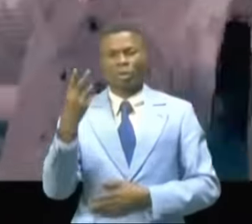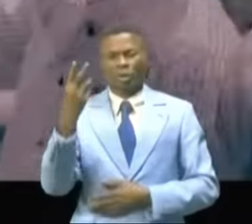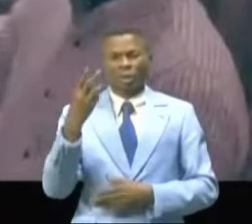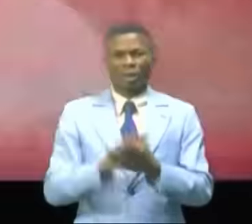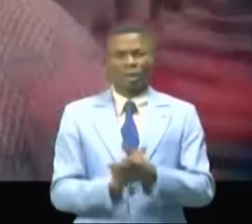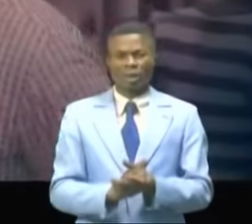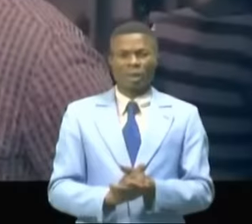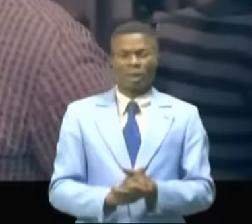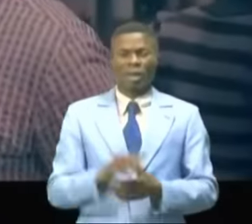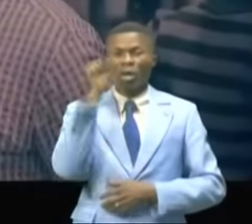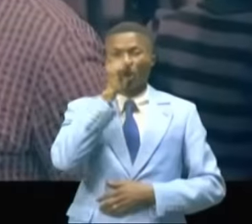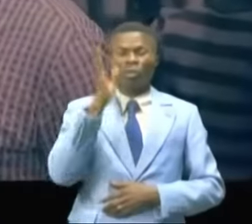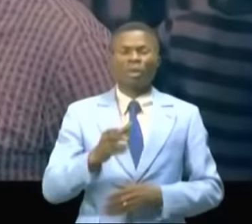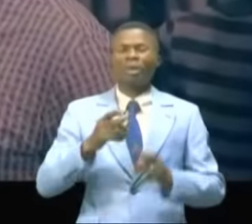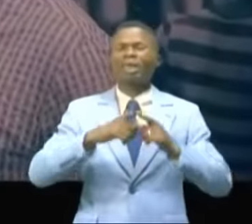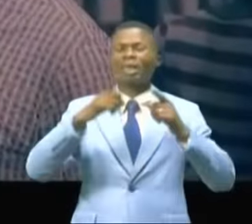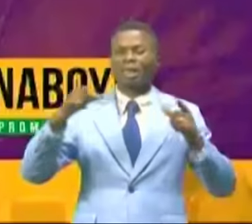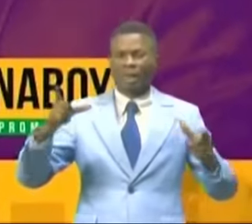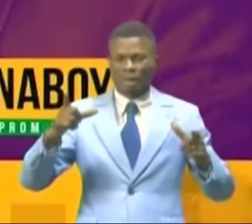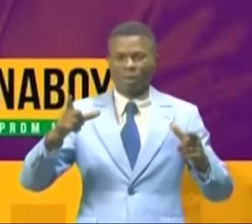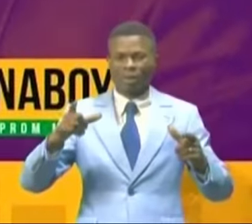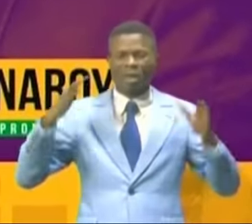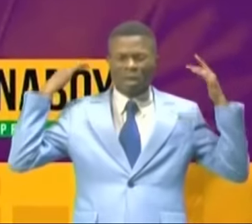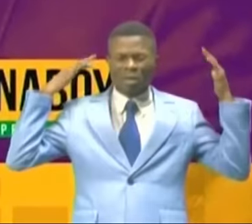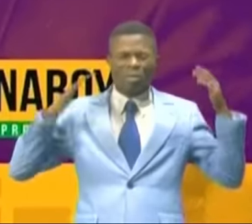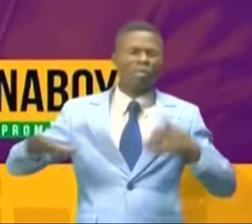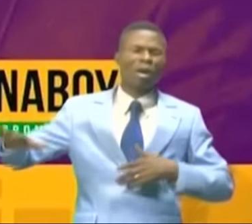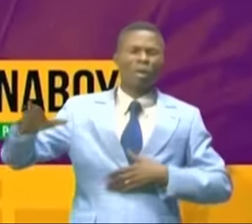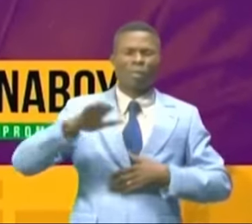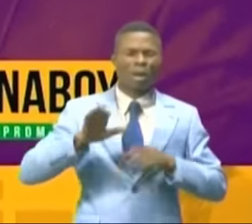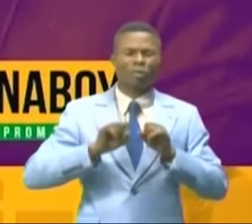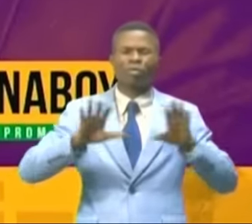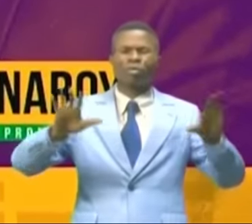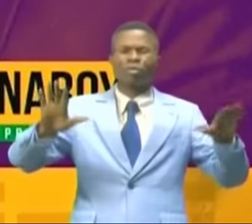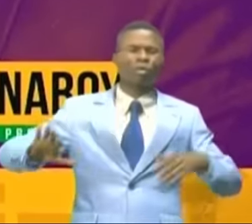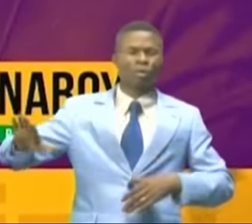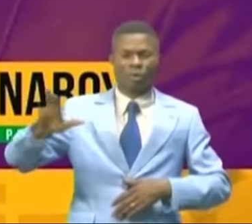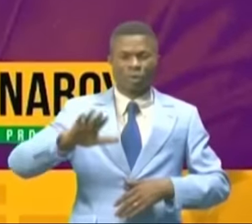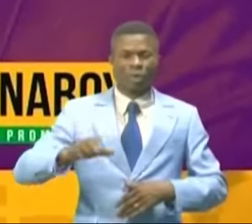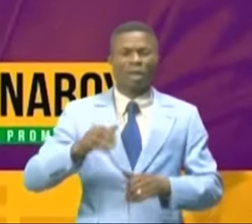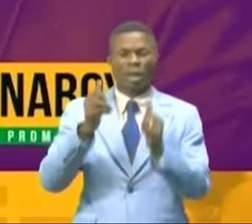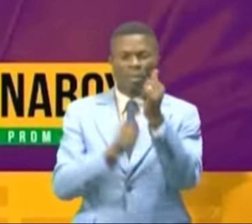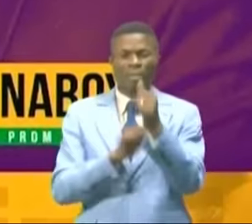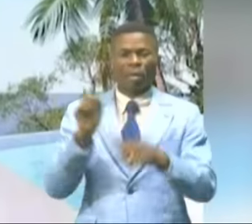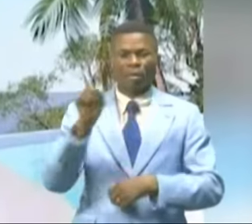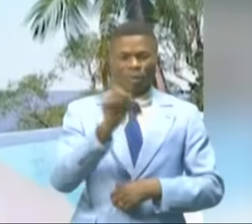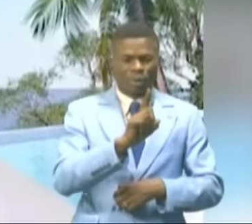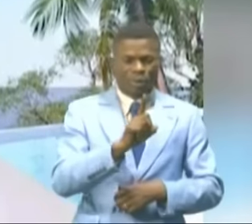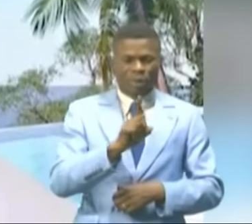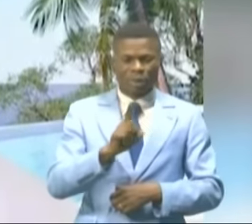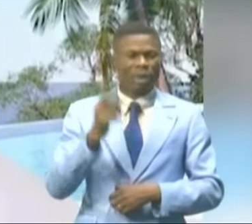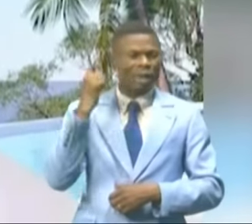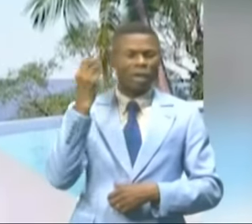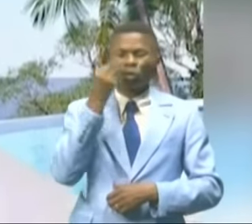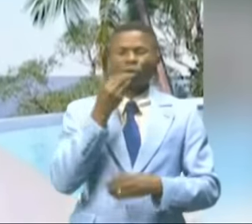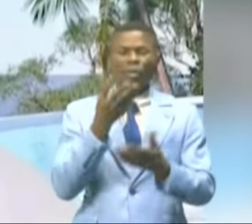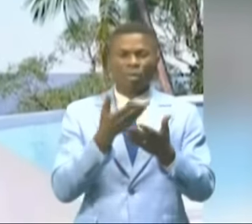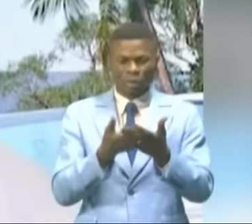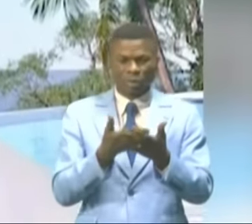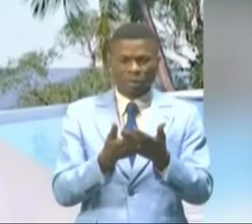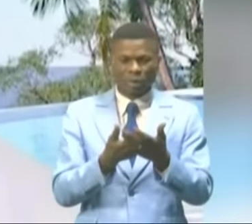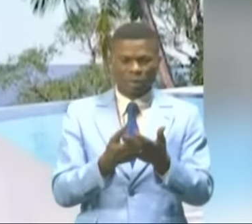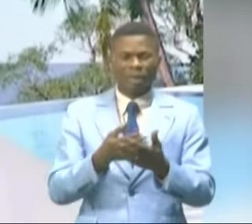Cette célèbre chanson a fait écho plus que son auteur. Au moins, chacun en fredonnant ses paroles, on